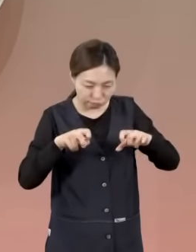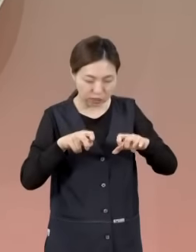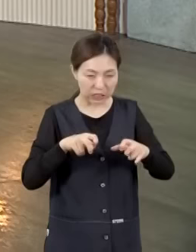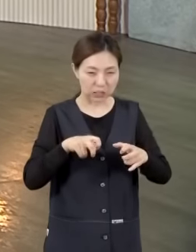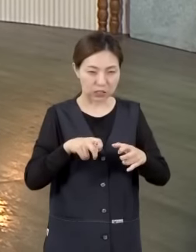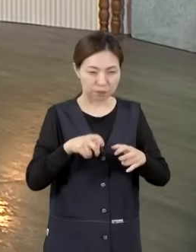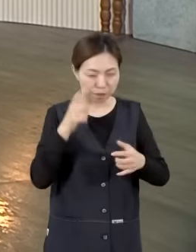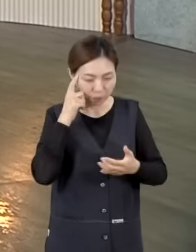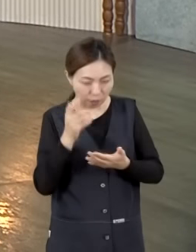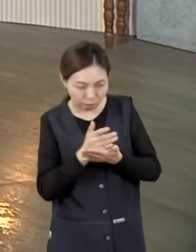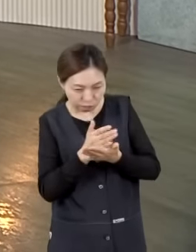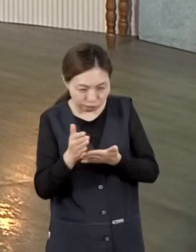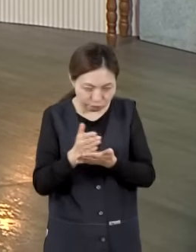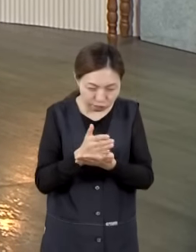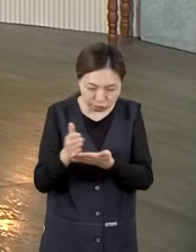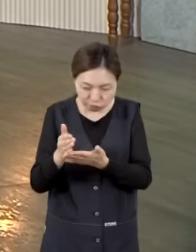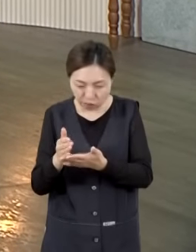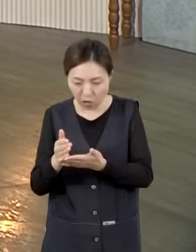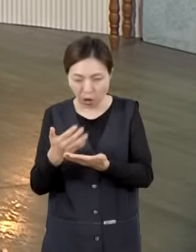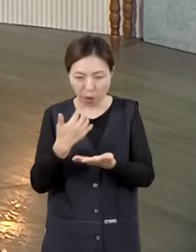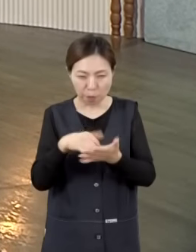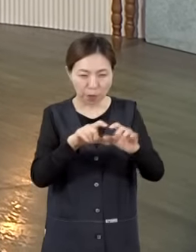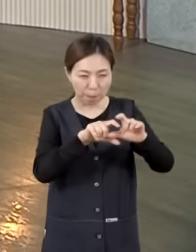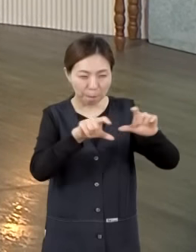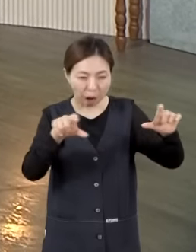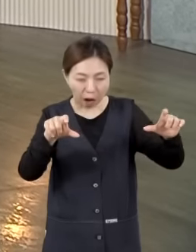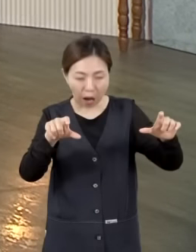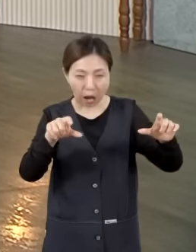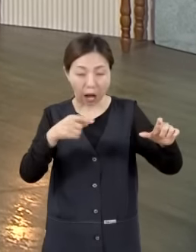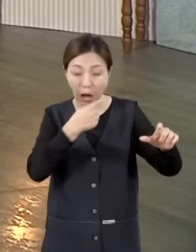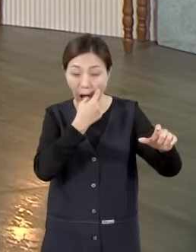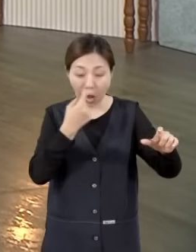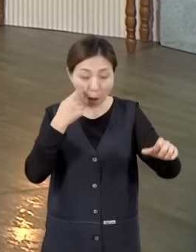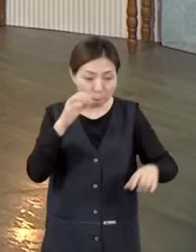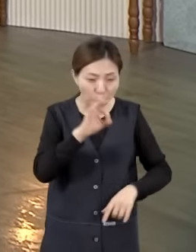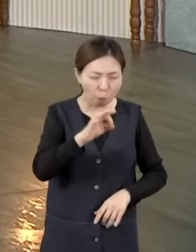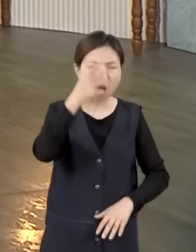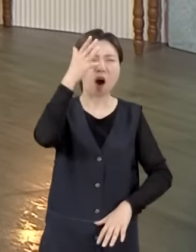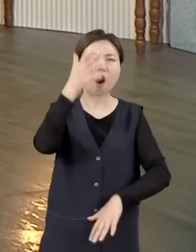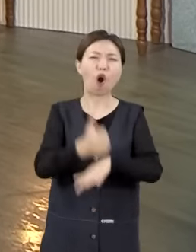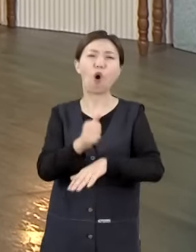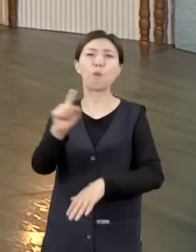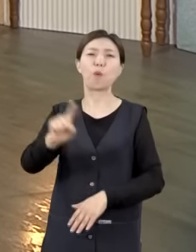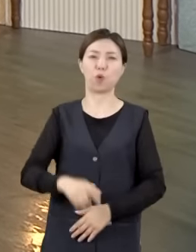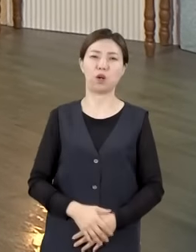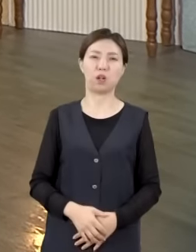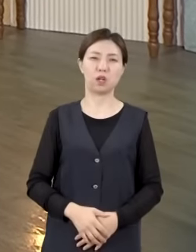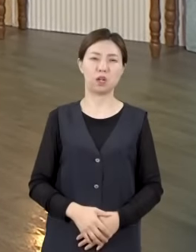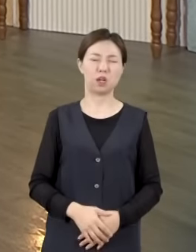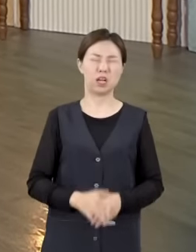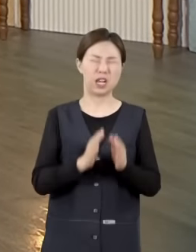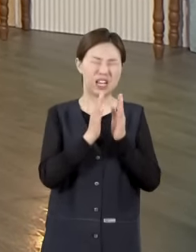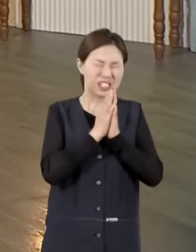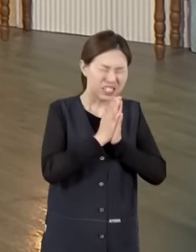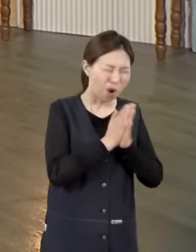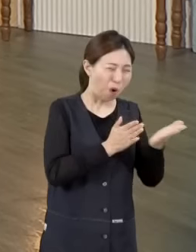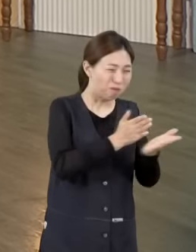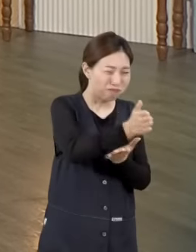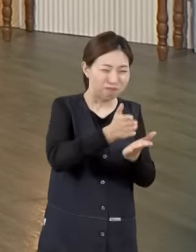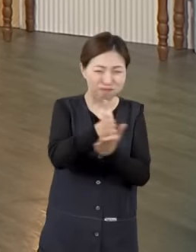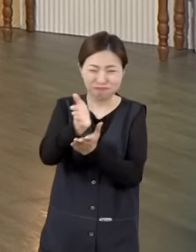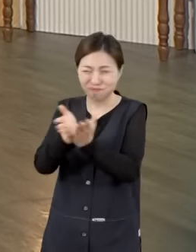때 아 무슨 기도를 하든 부처님을 향한 기도는 결국 하나로